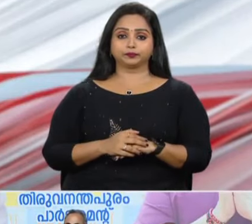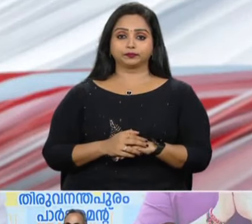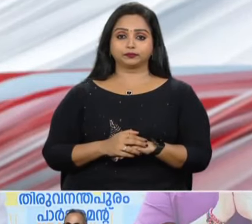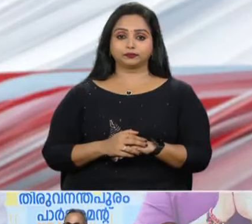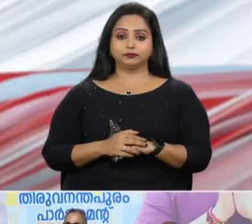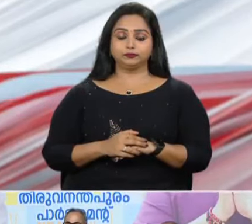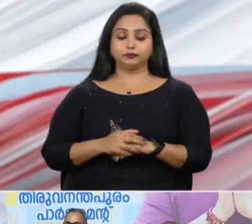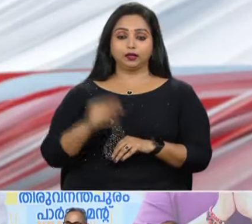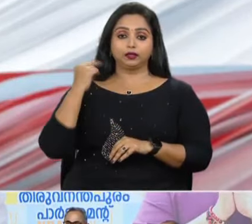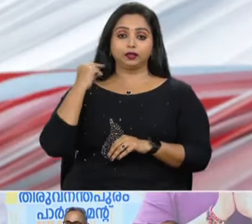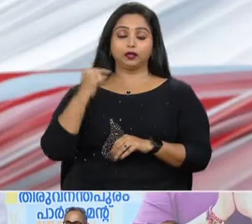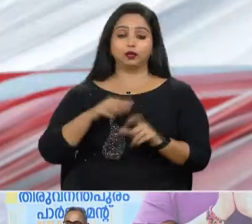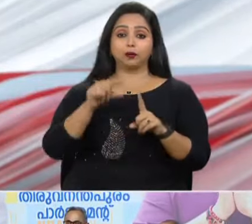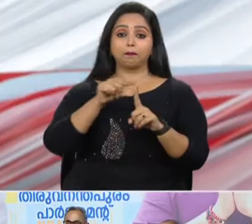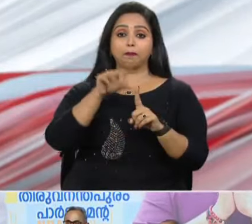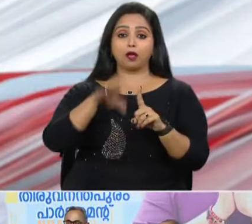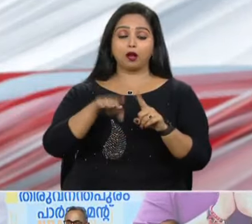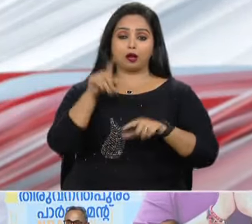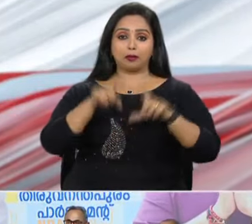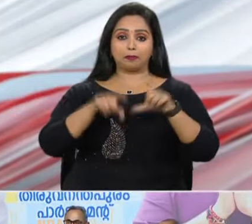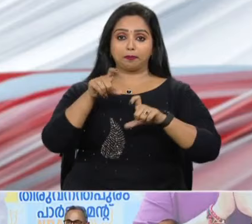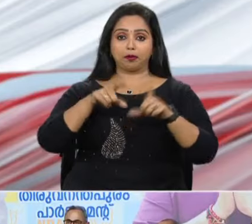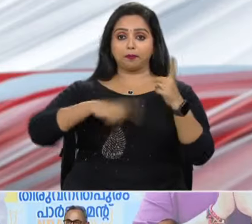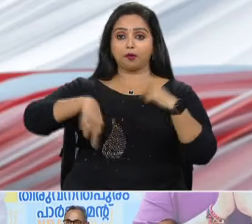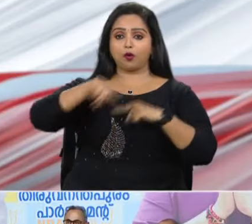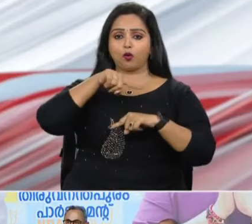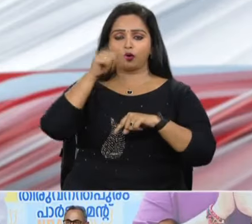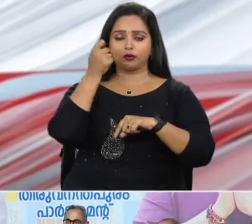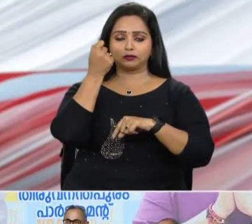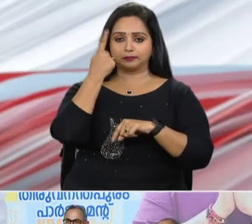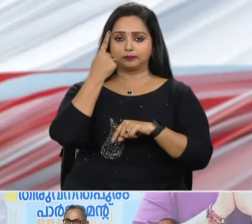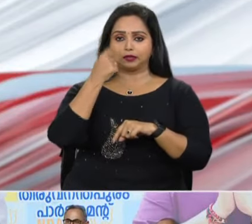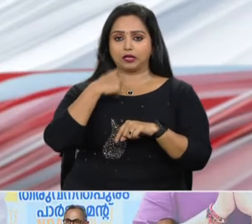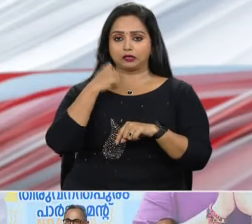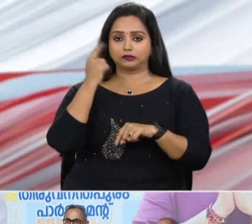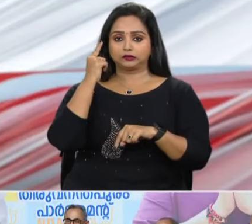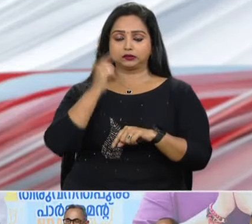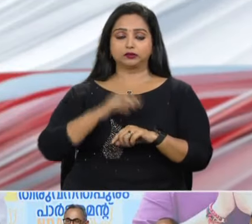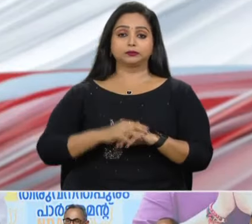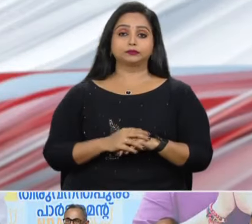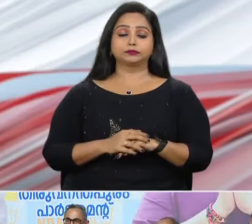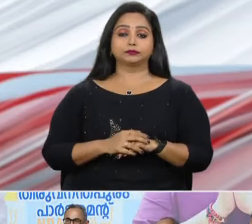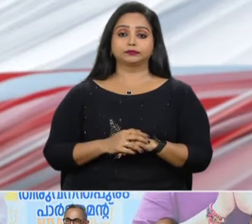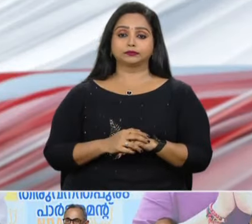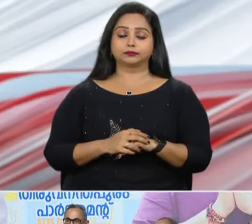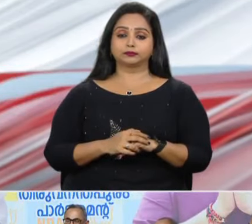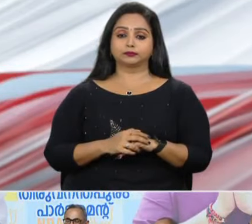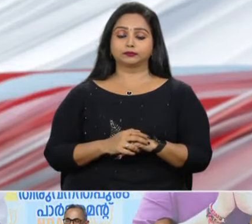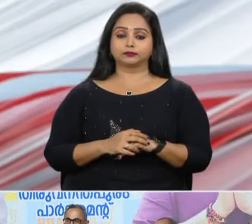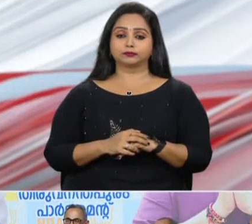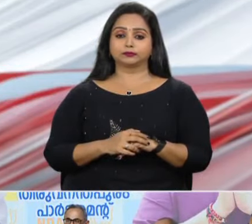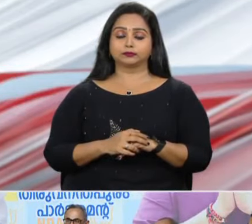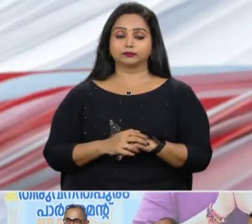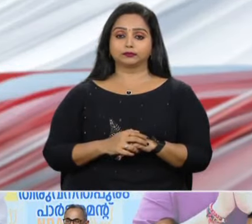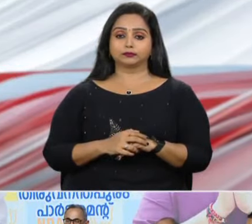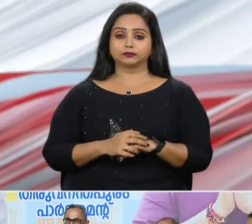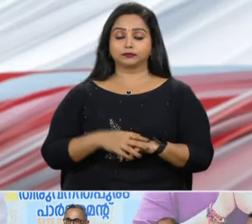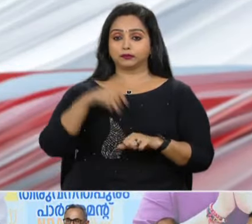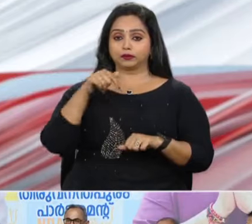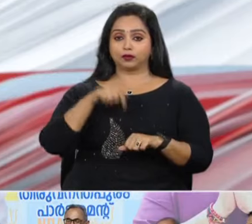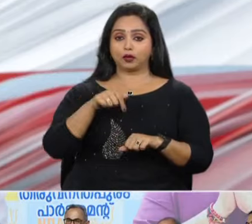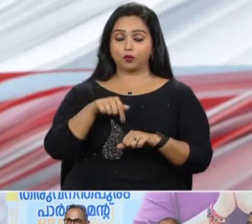ഈ തിരുവനന്തപുരം പാർലമെൻറ്റിലെ ജനങ്ങൾ ബോധ്യപ്പെട്ടു കഴിഞ്ഞു എന്നാണ് ഞാൻ മനസ്സിലാക്കുന്നത്. എന്തായാലും അതുകൊണ്ടാണ് ഞാൻ ഈ